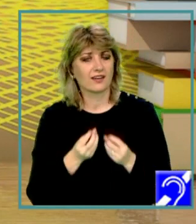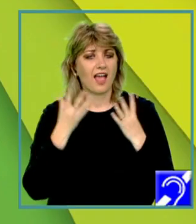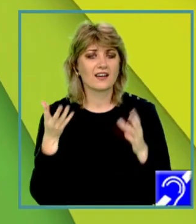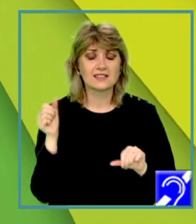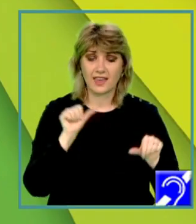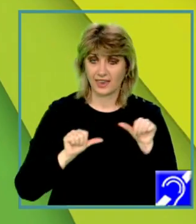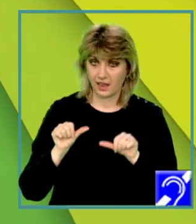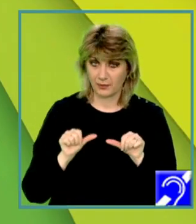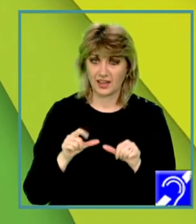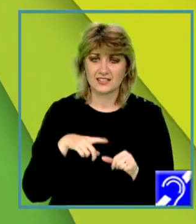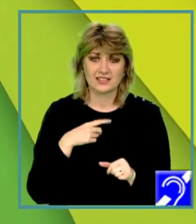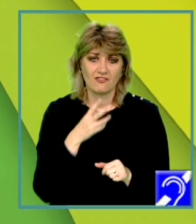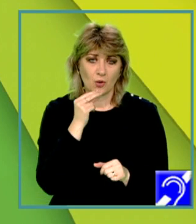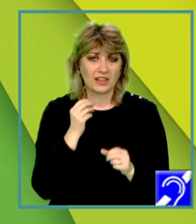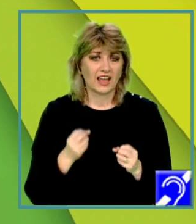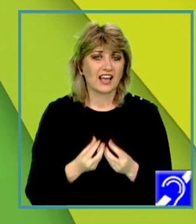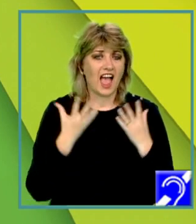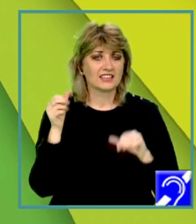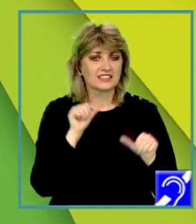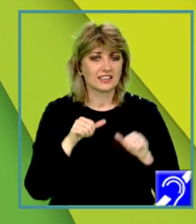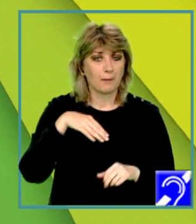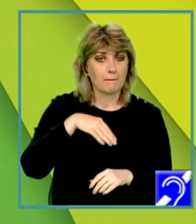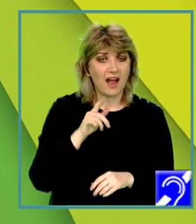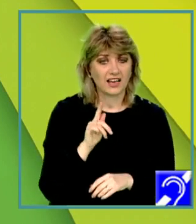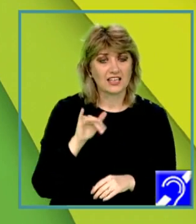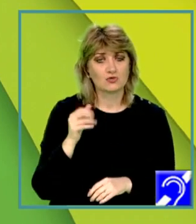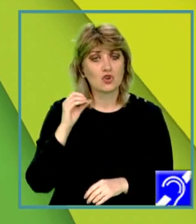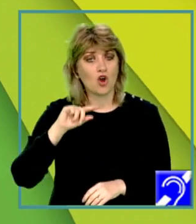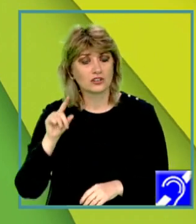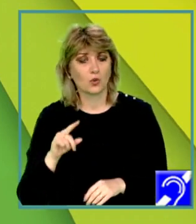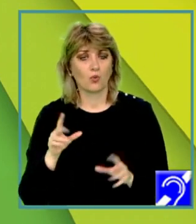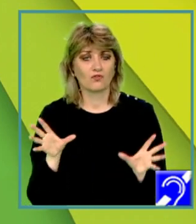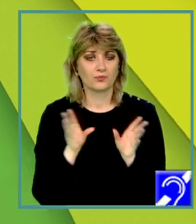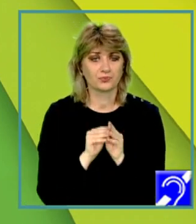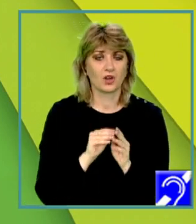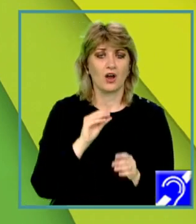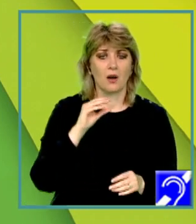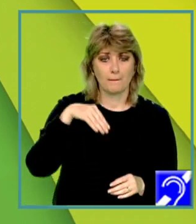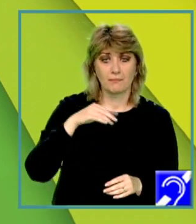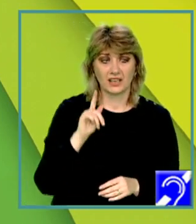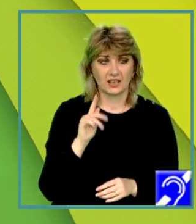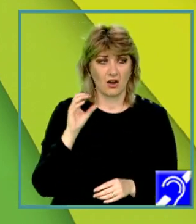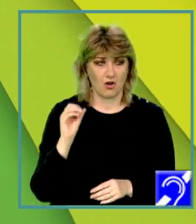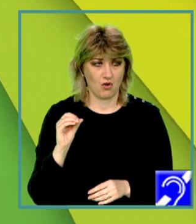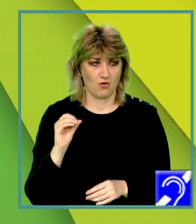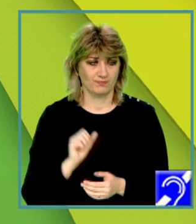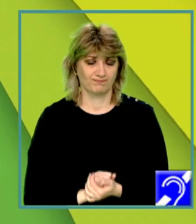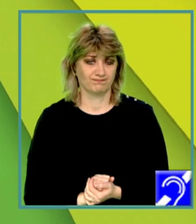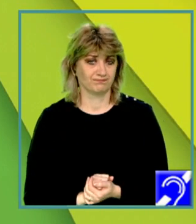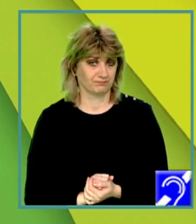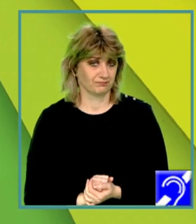este vorba de reacția dintre magneziu și oxigen cu formarea oxidului de Magneziu în acest